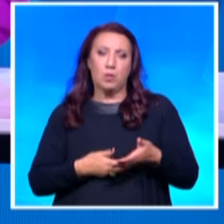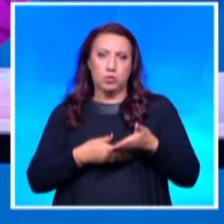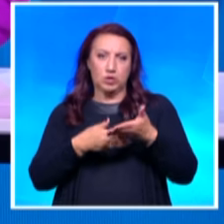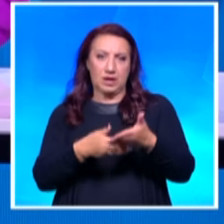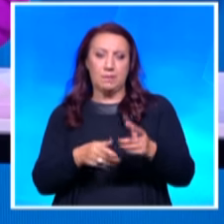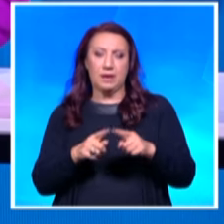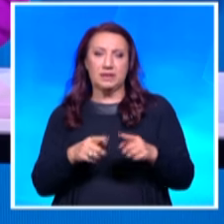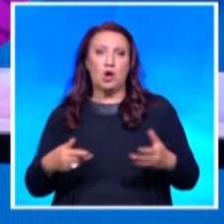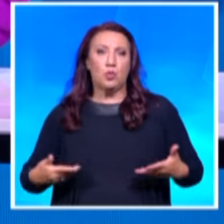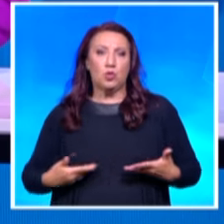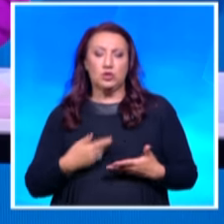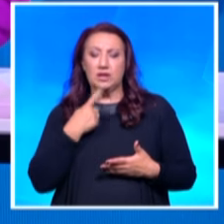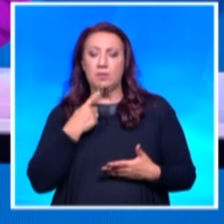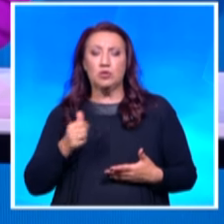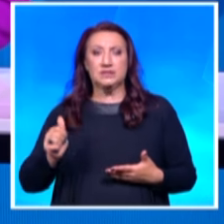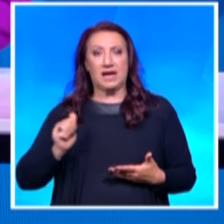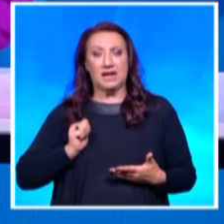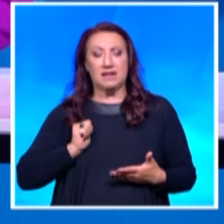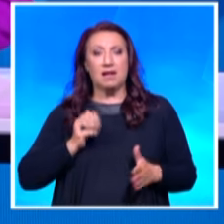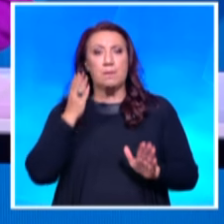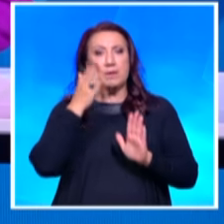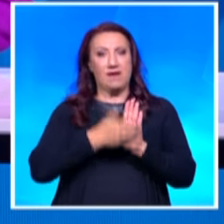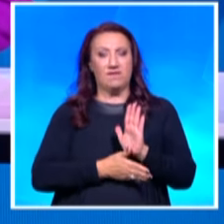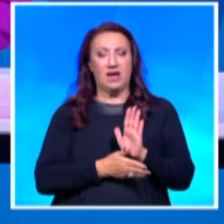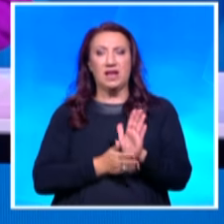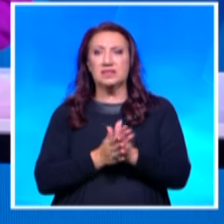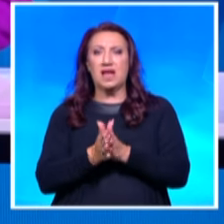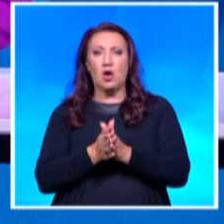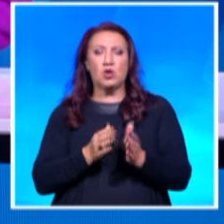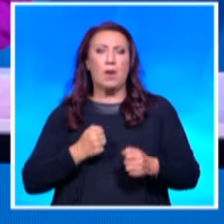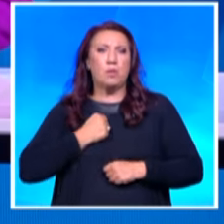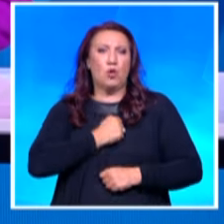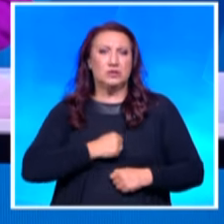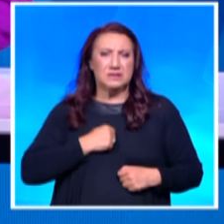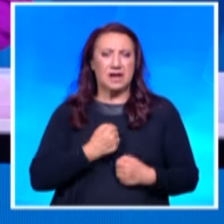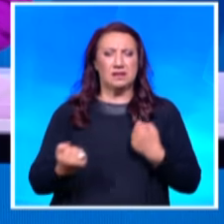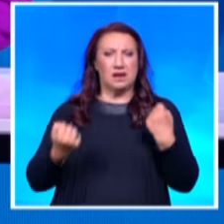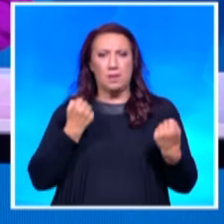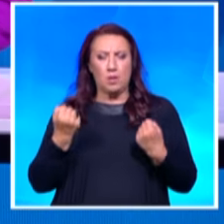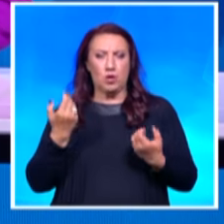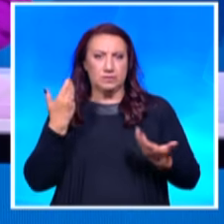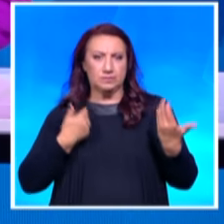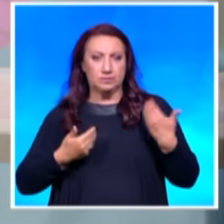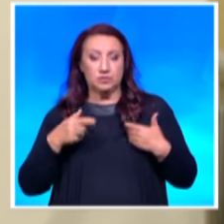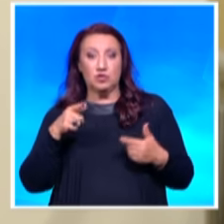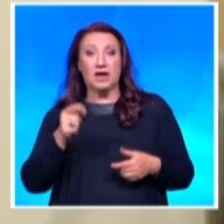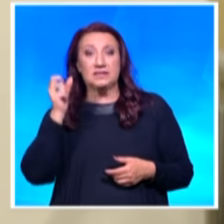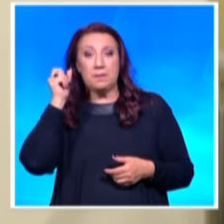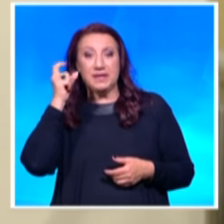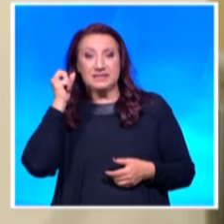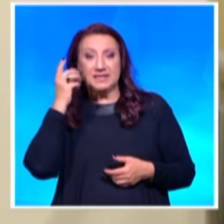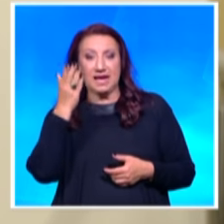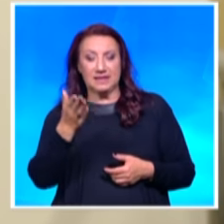от закрила на правата на пострадалите. Това каза председателят на Върховния касационен съд Галина Захарова.